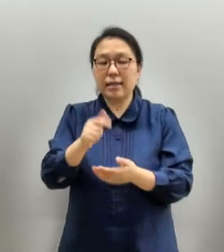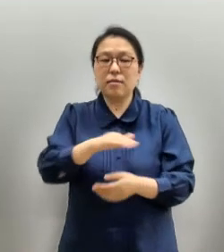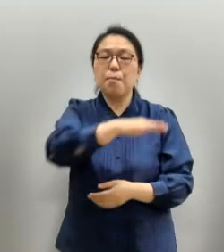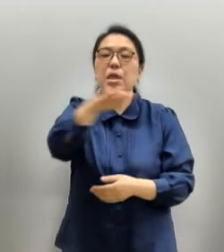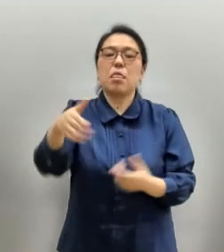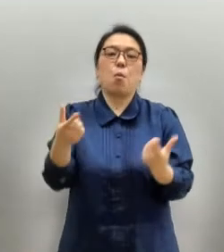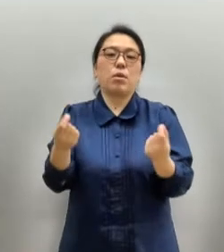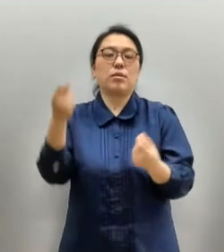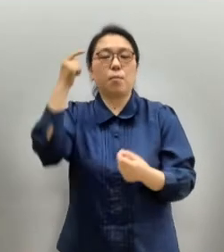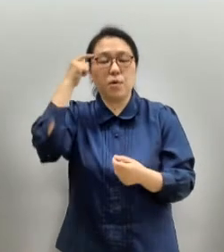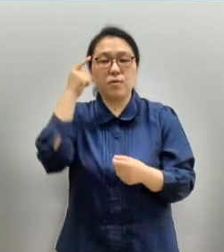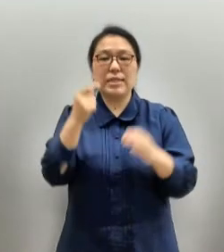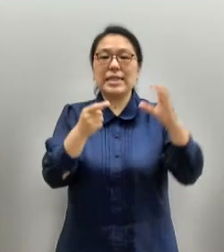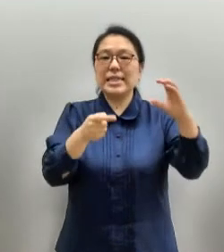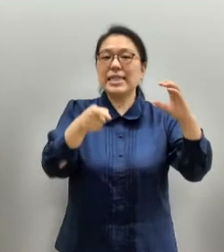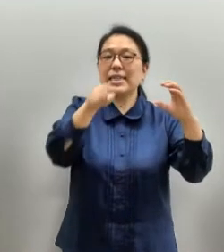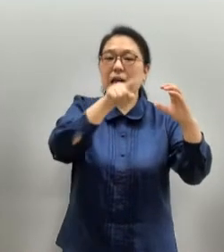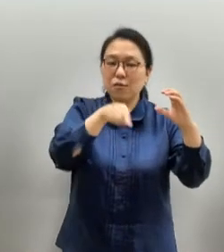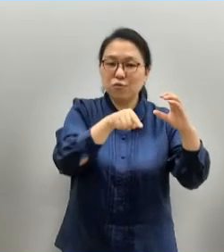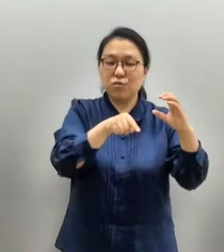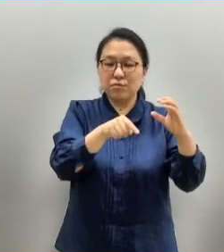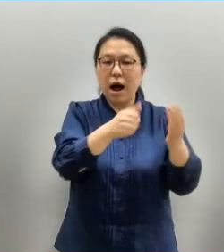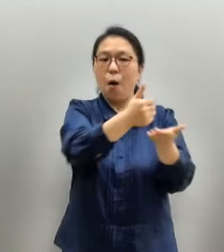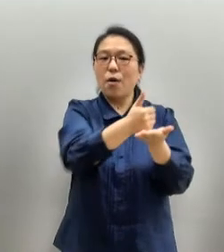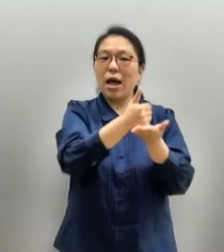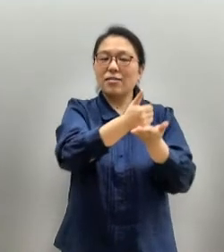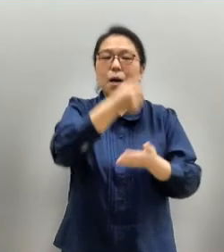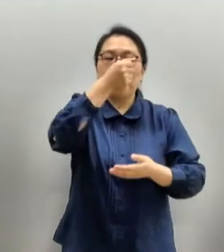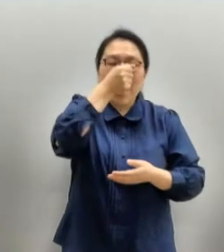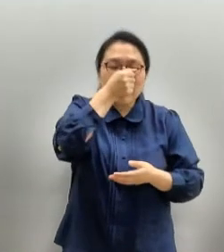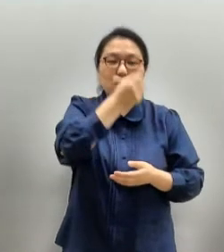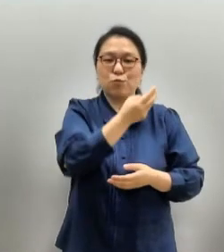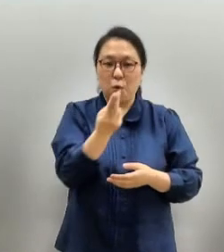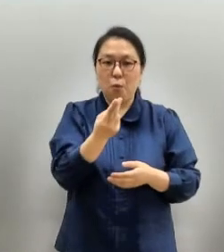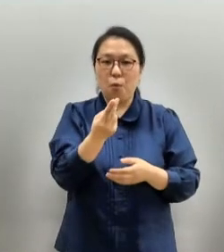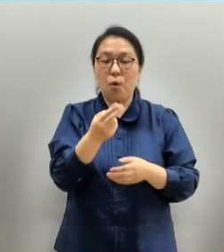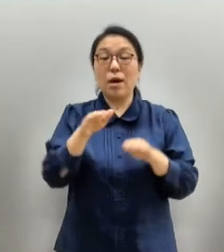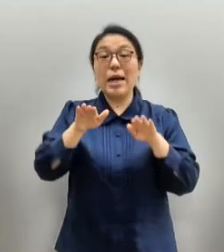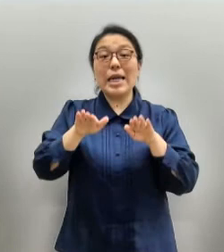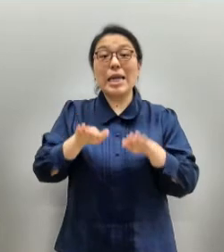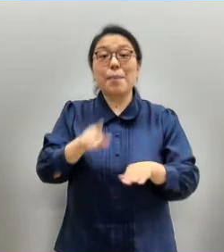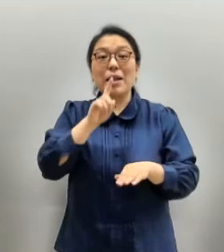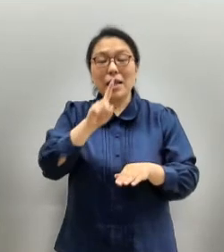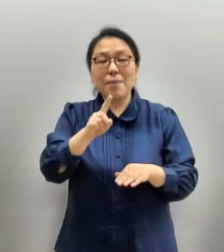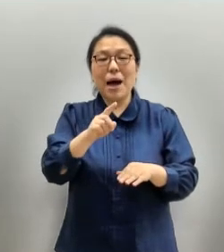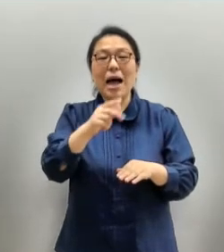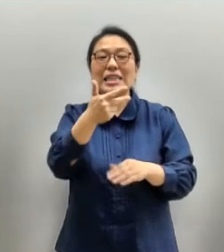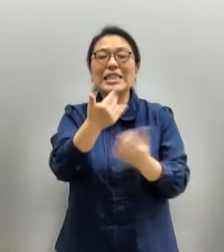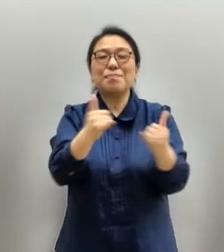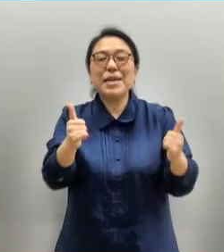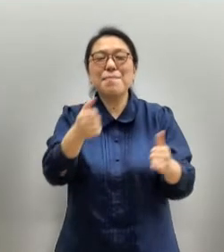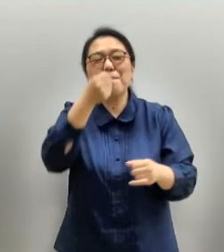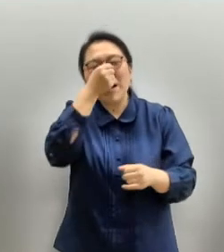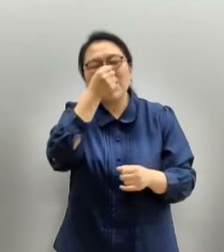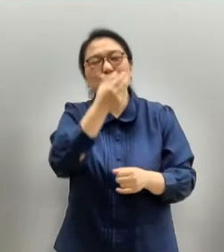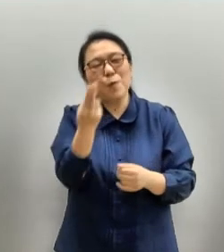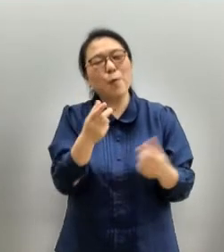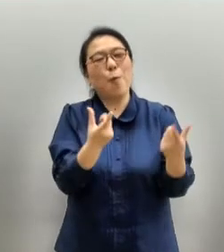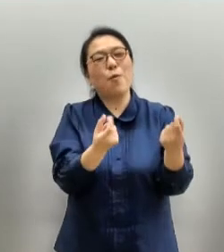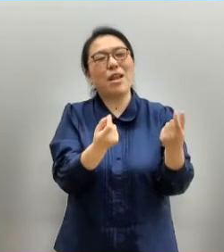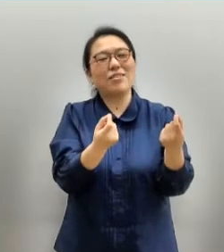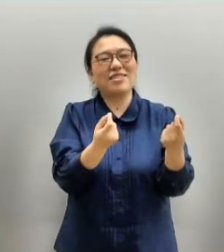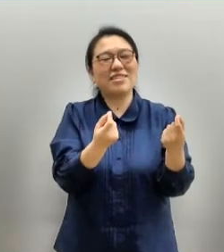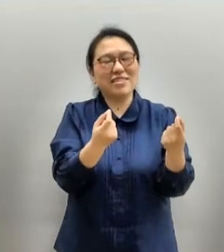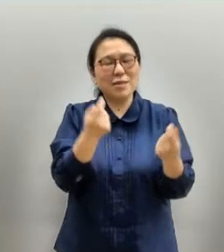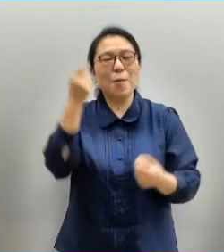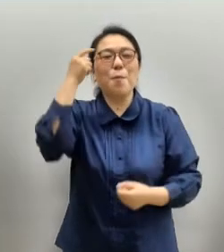で、CS っていうのは顧客満足度で、それが市民満足度に置き換わるんで、ちょうどシーズンズサティス